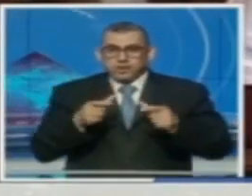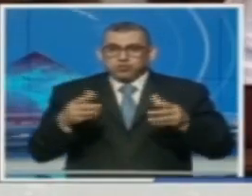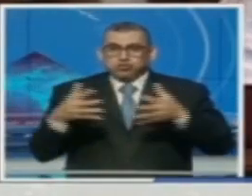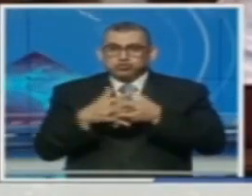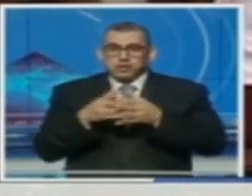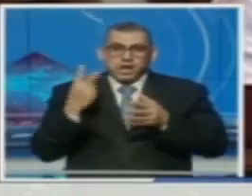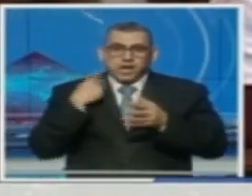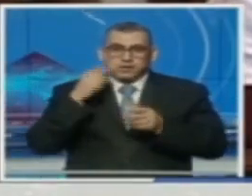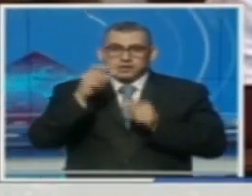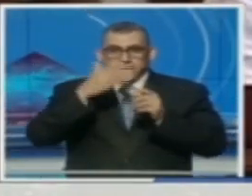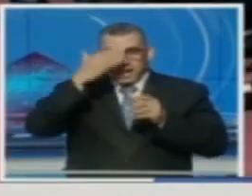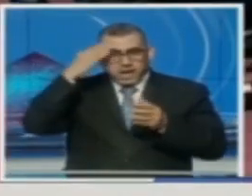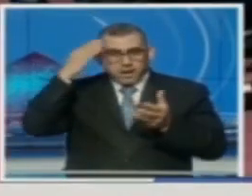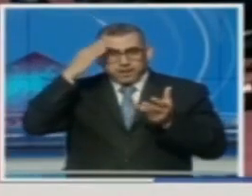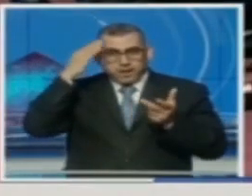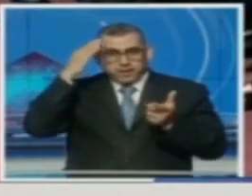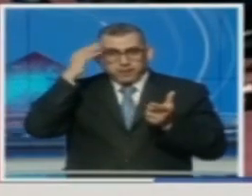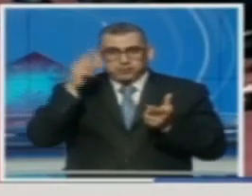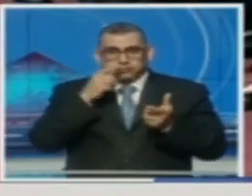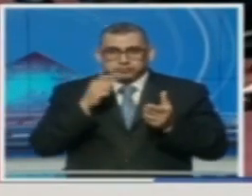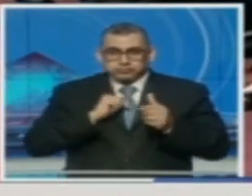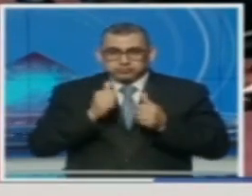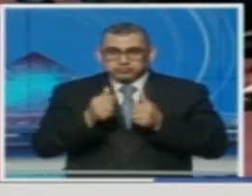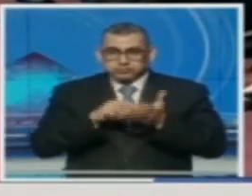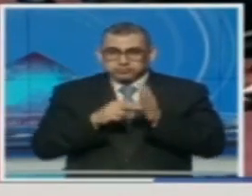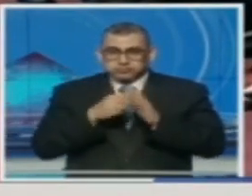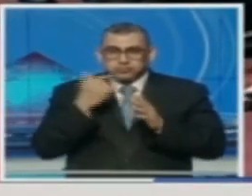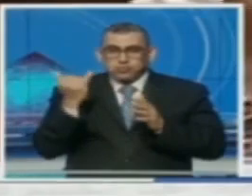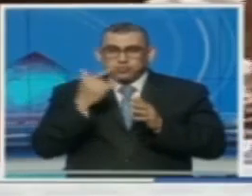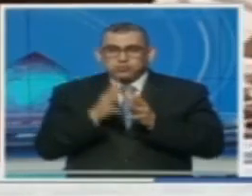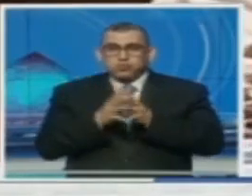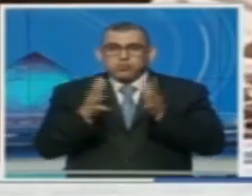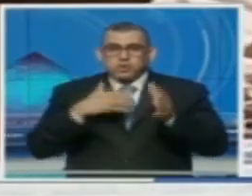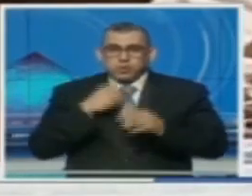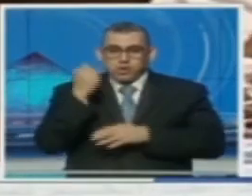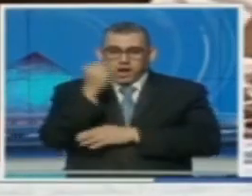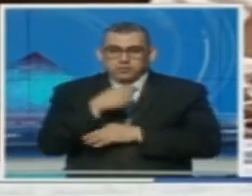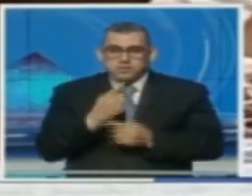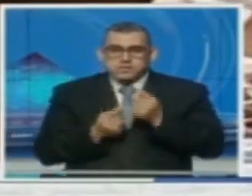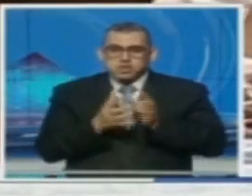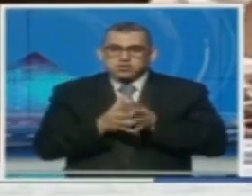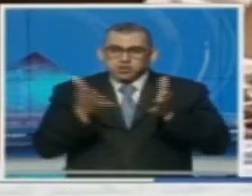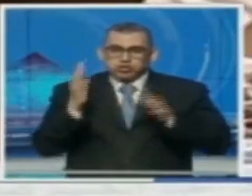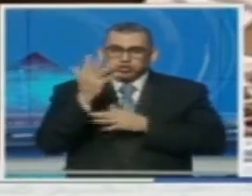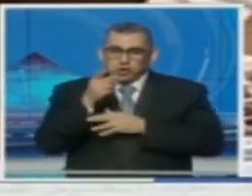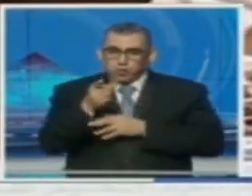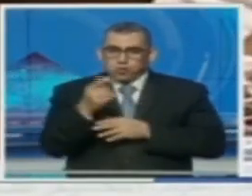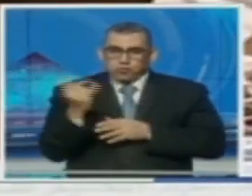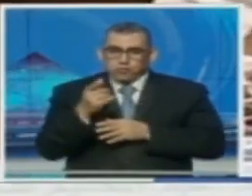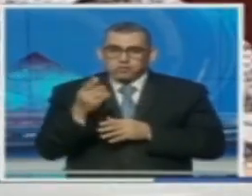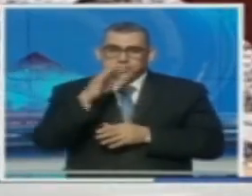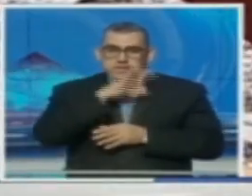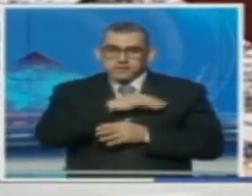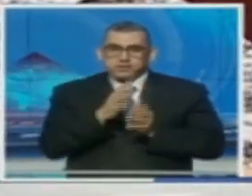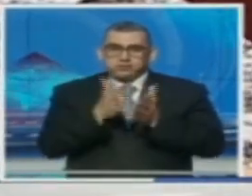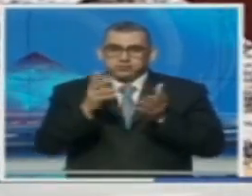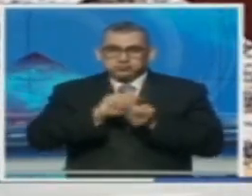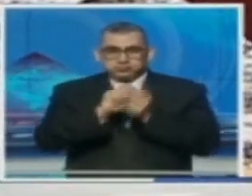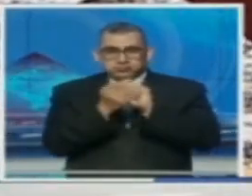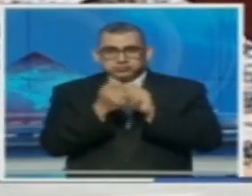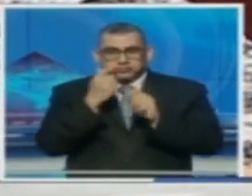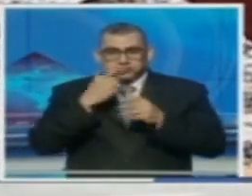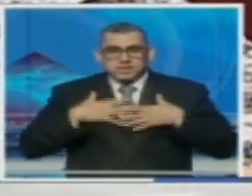عدد من الخبراء تطرقت إلى أهمية التوسع في زراعة هذه الأشجار، الأمر الذي ينعكس إيجابا على